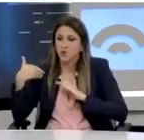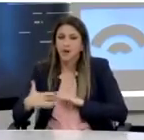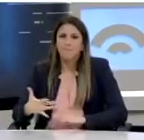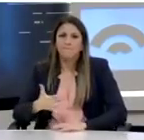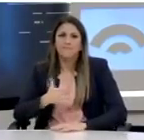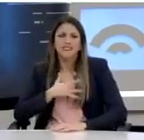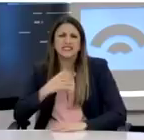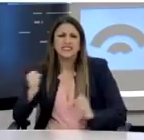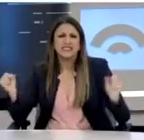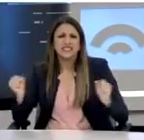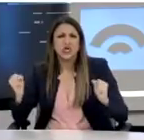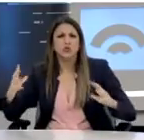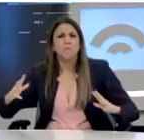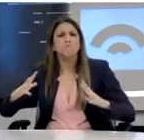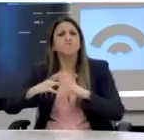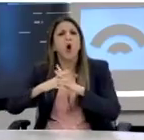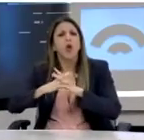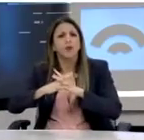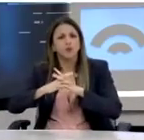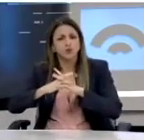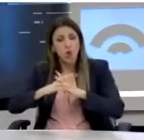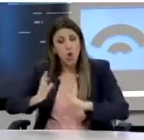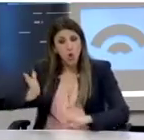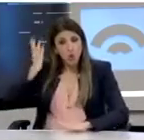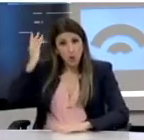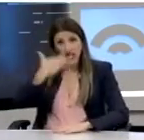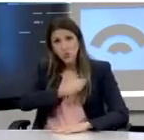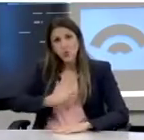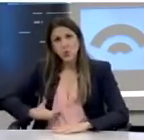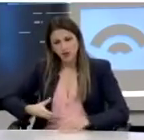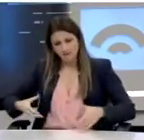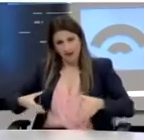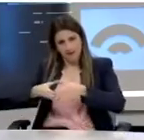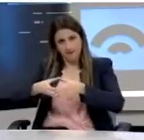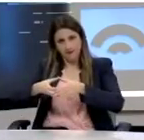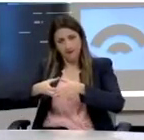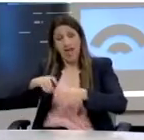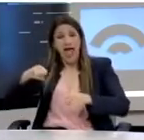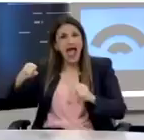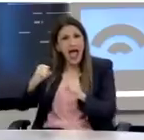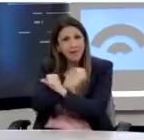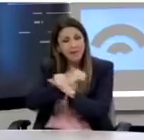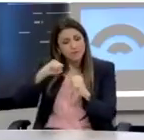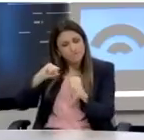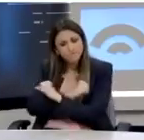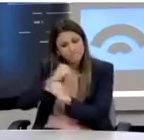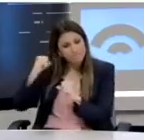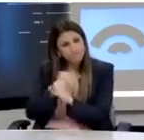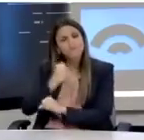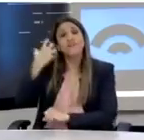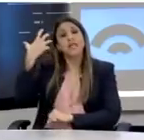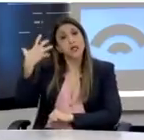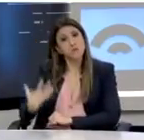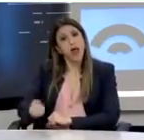Πολέμου, με την τότε ενιαία Ιουγκοσλαβία να επιμένει περί ύπαρξης